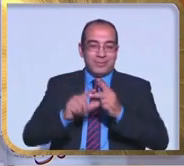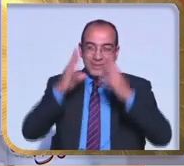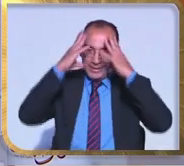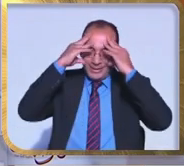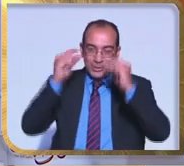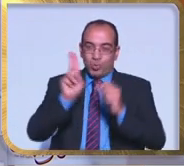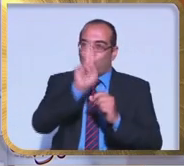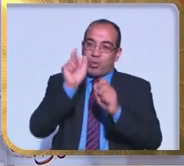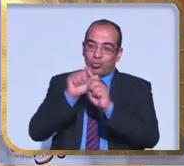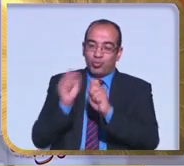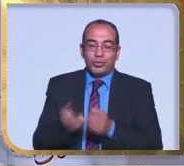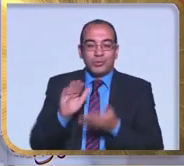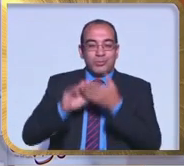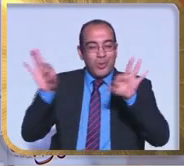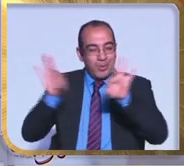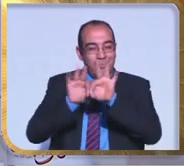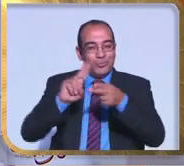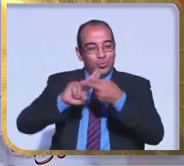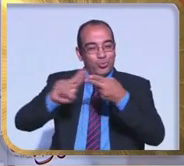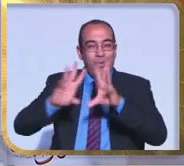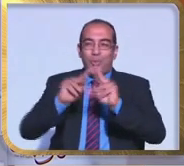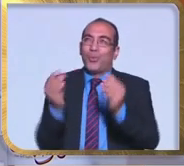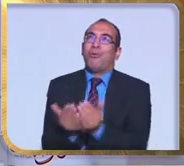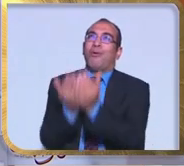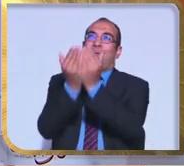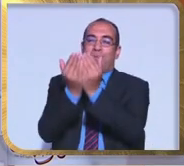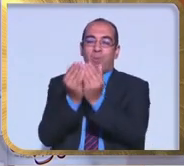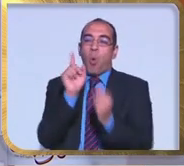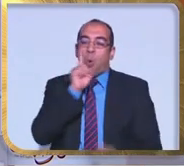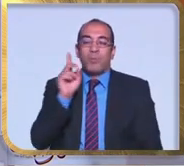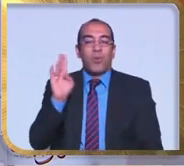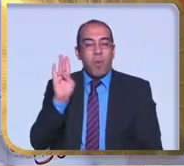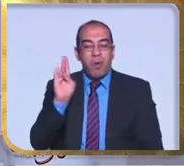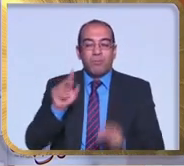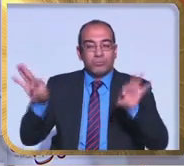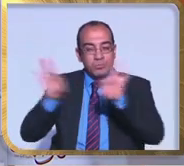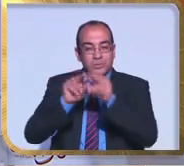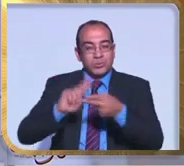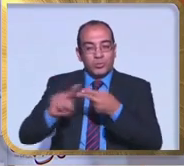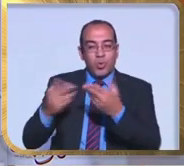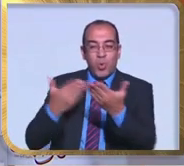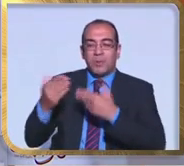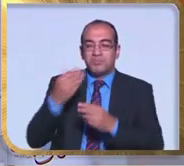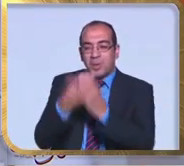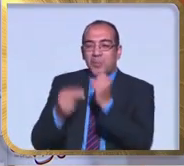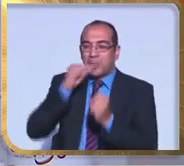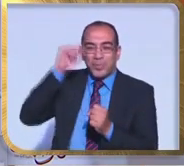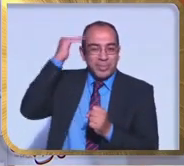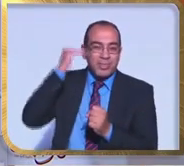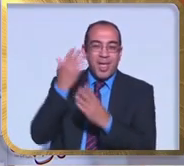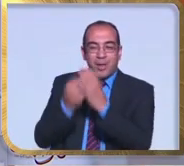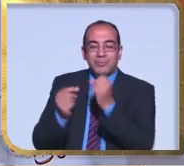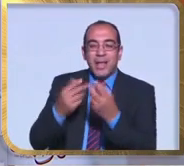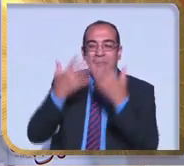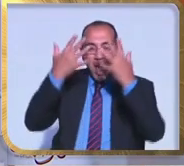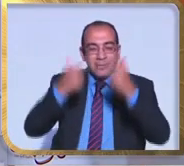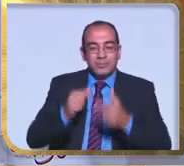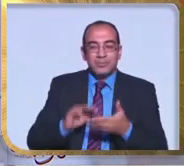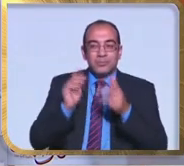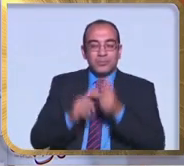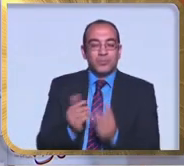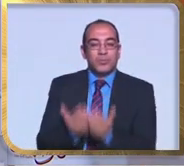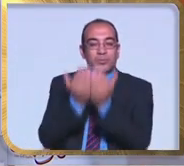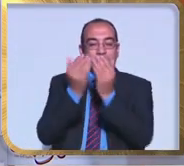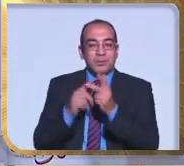سبحانه وتعالى صلاح البين، تسألي إن ربنا يصلح الأحوال، وإنك تعمليها ولو كان ذلك بحساب، فما